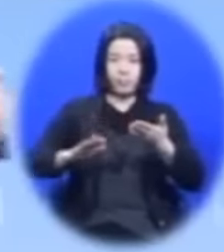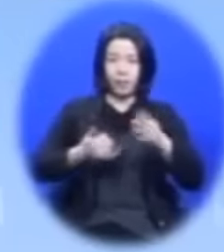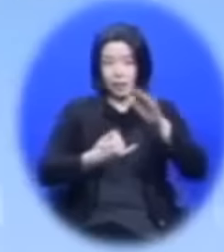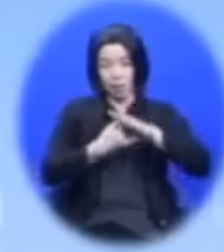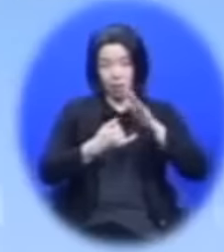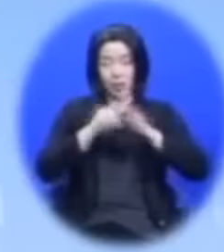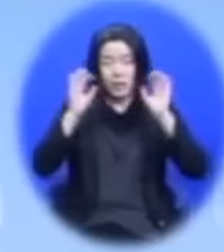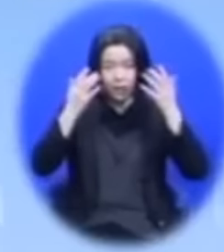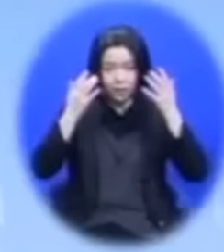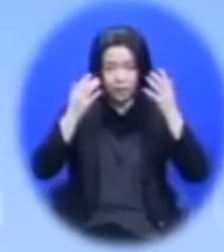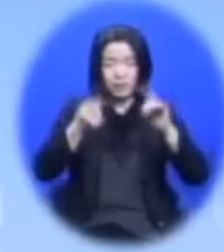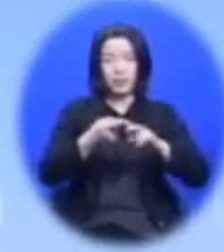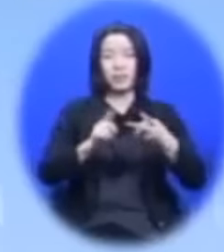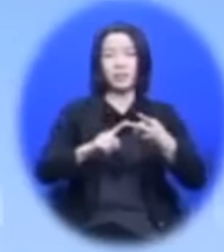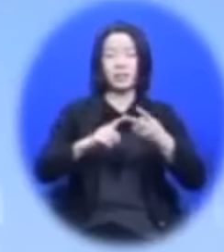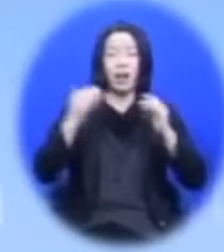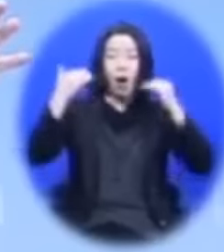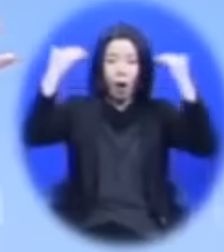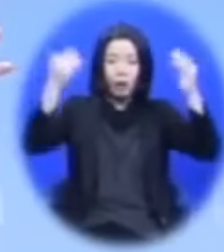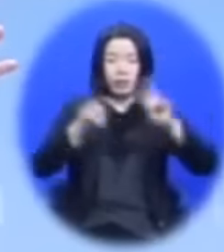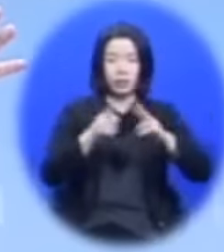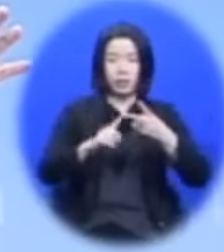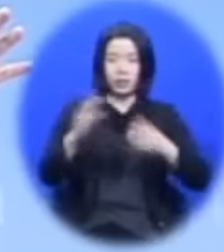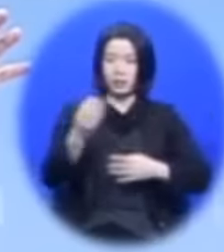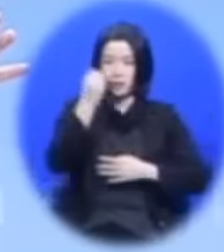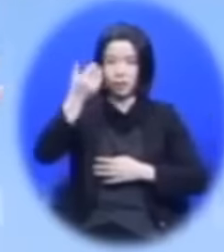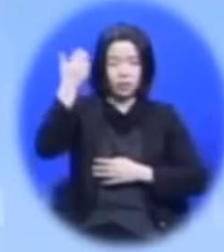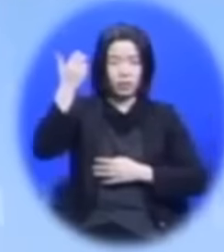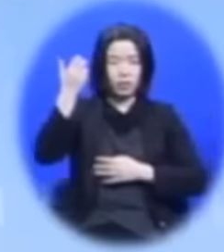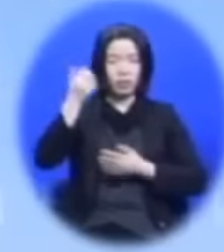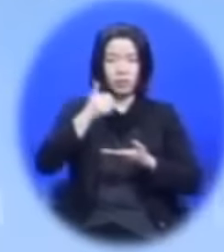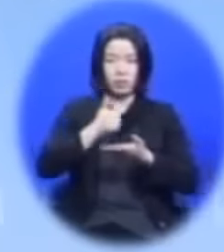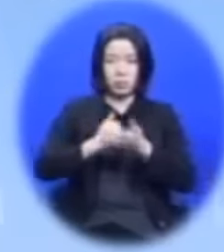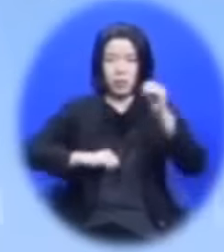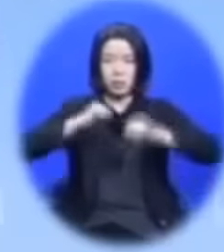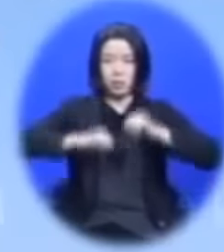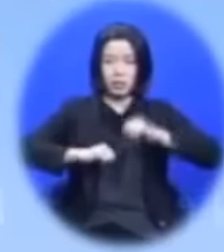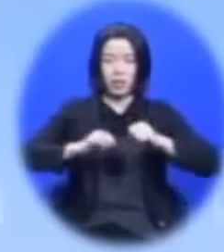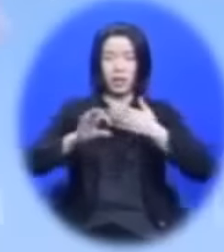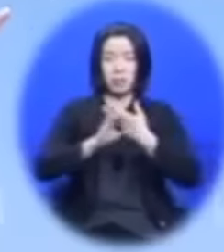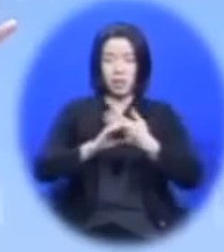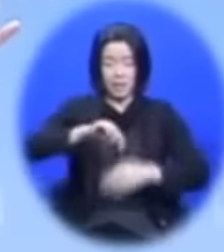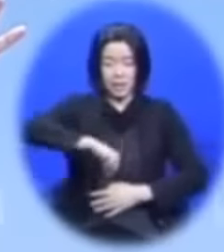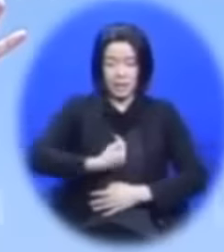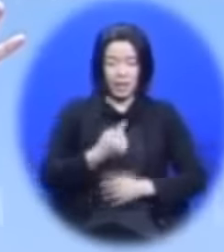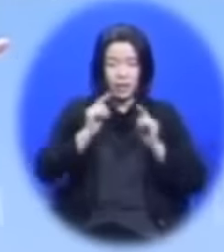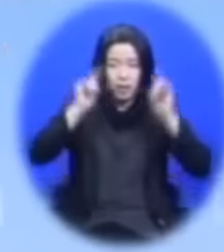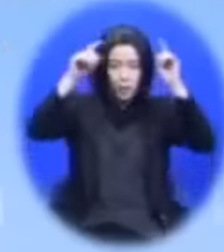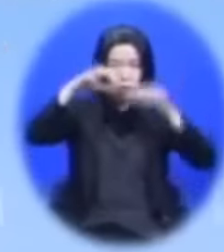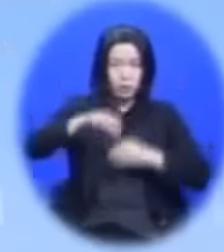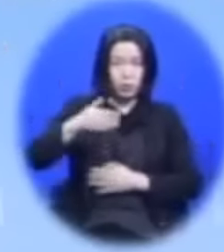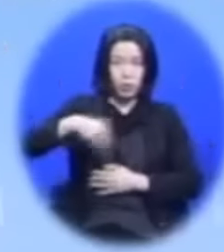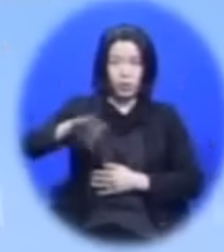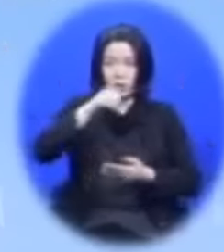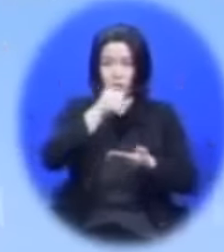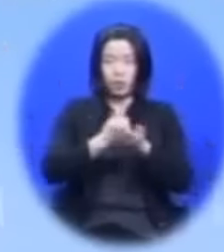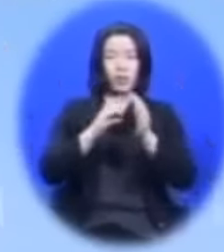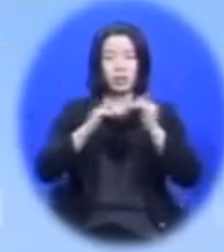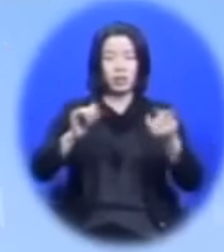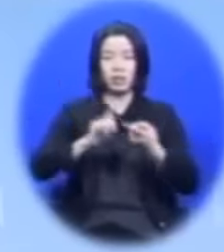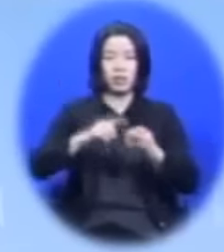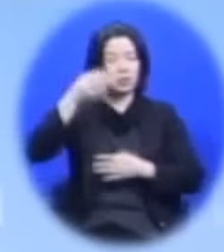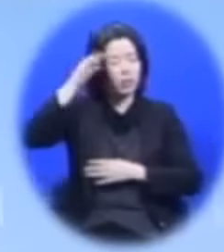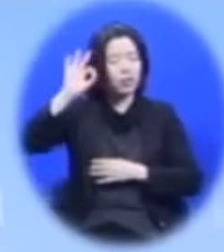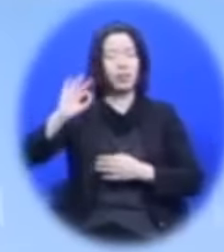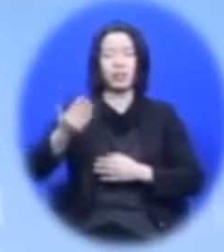어린아이든 어른이든 성령께서 역사하시면 그는 자기가 지옥 갈 죄인이라는 사실에 대해서 깨닫게 됩니다.